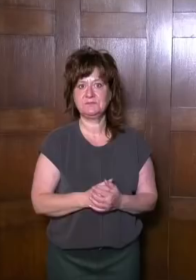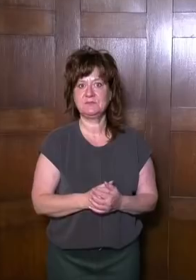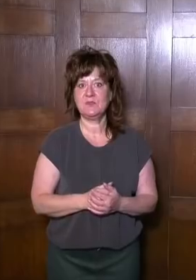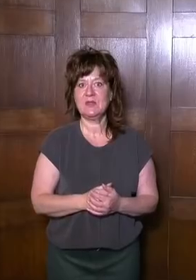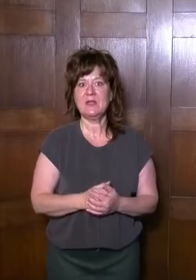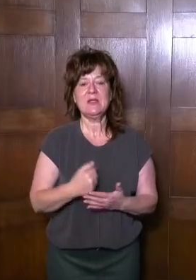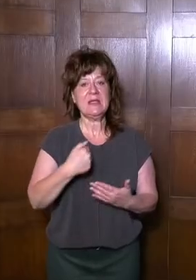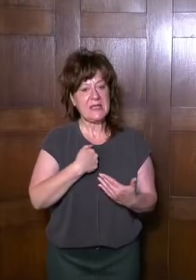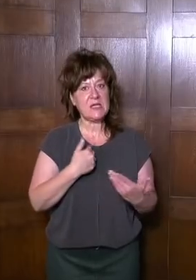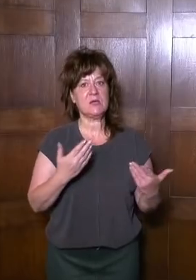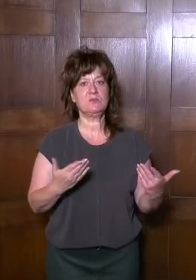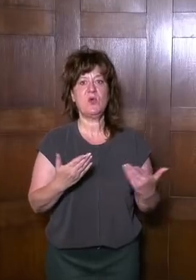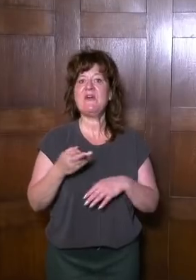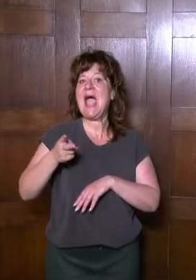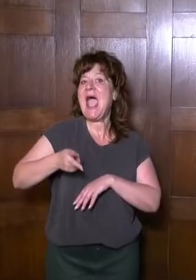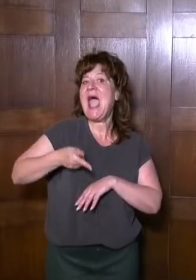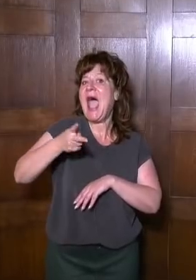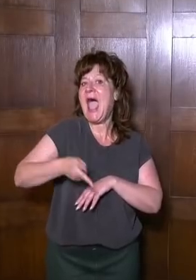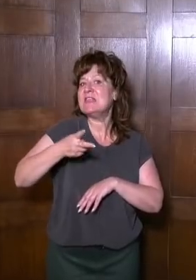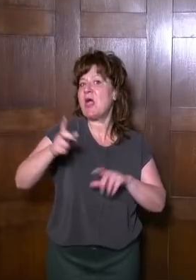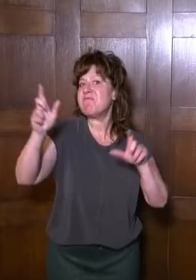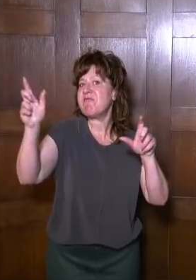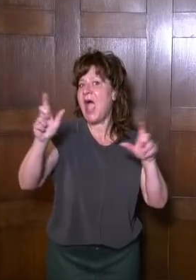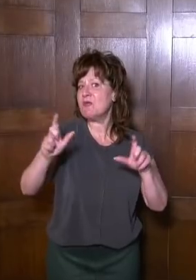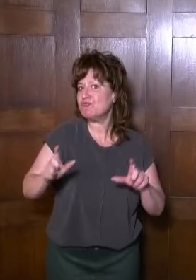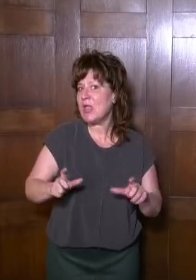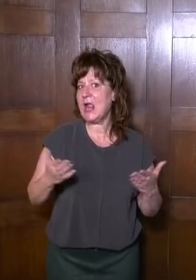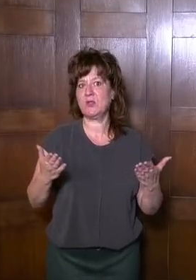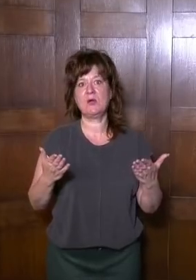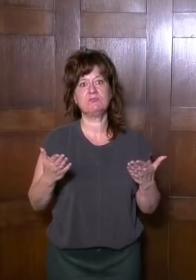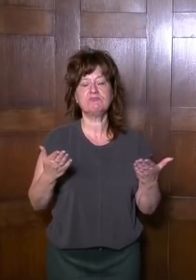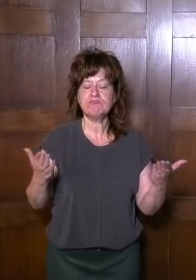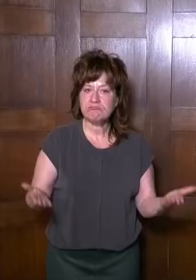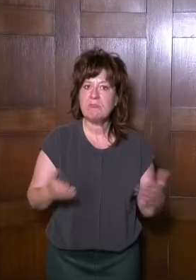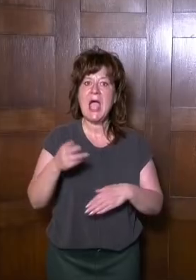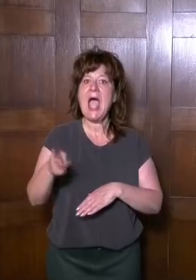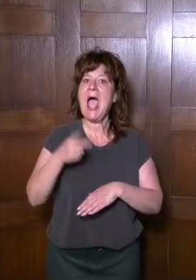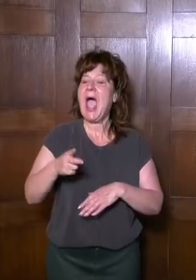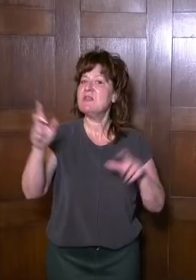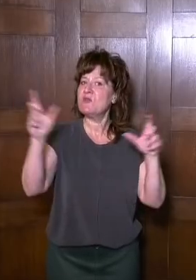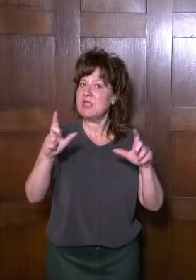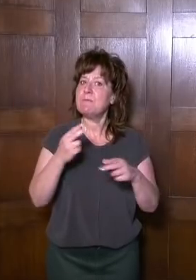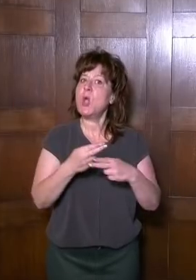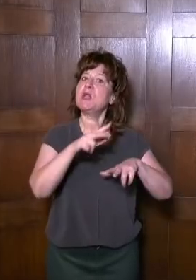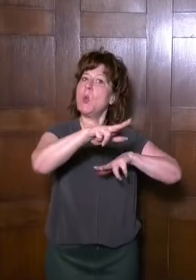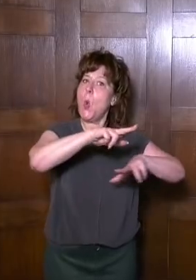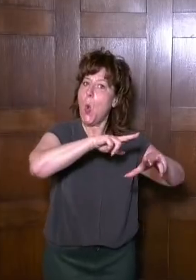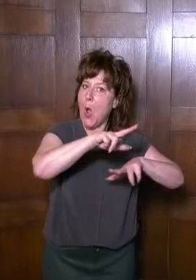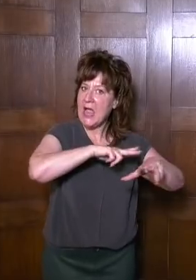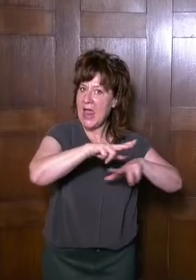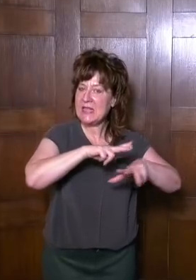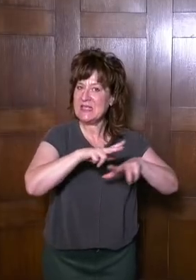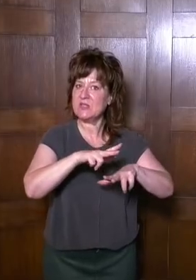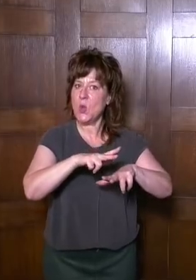mich mal als uns als Reiseveranstalter. Reiseveranstalter beinhaltet ja Reiseorganisation und